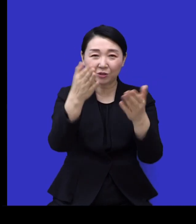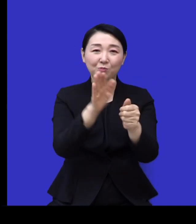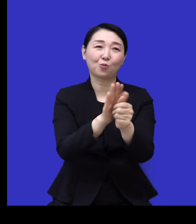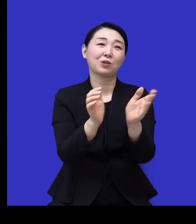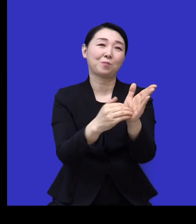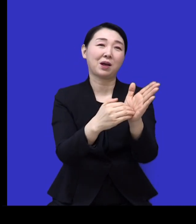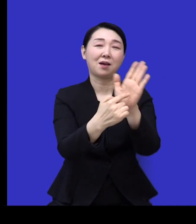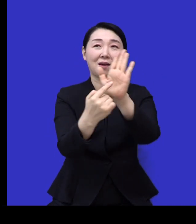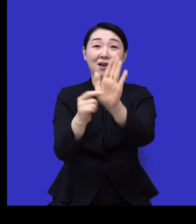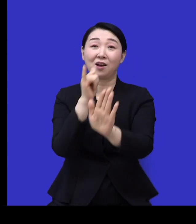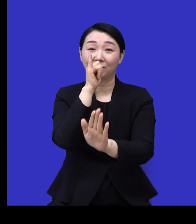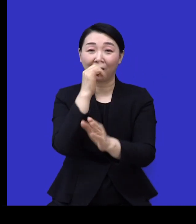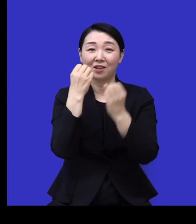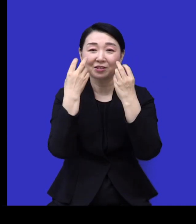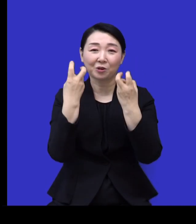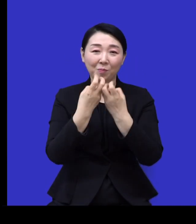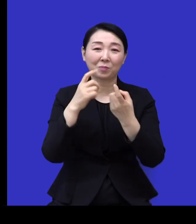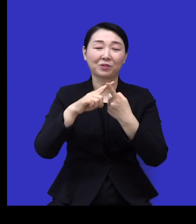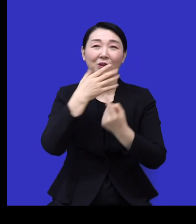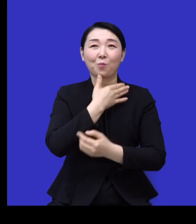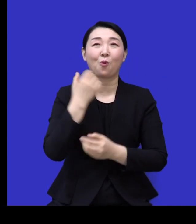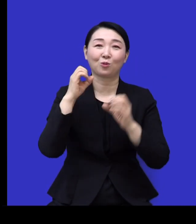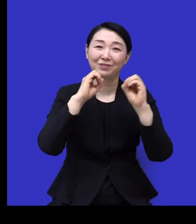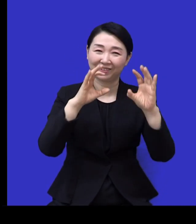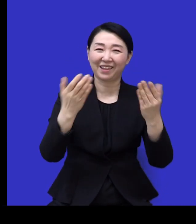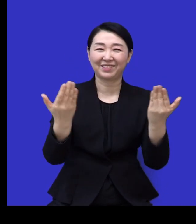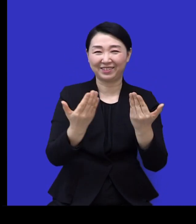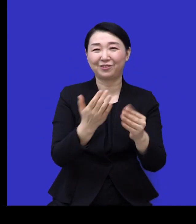전하는 그런 새로운 방법들을 또 이렇게